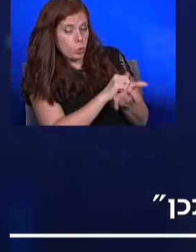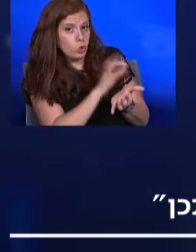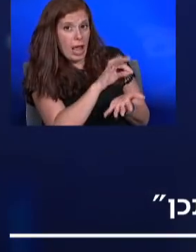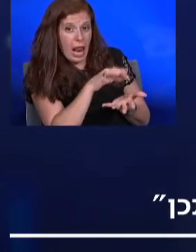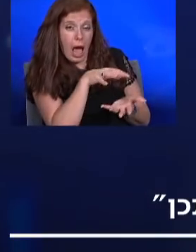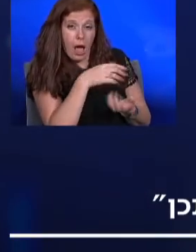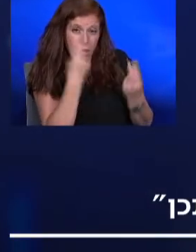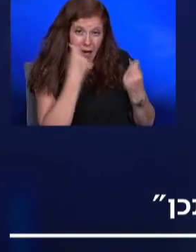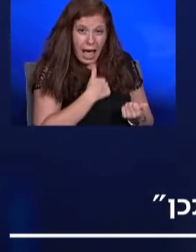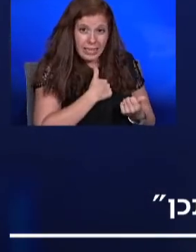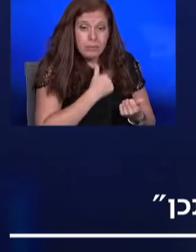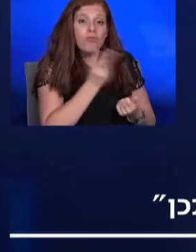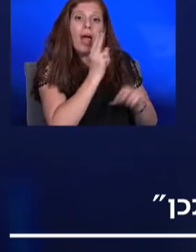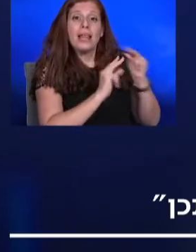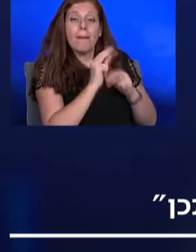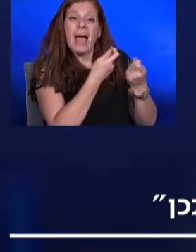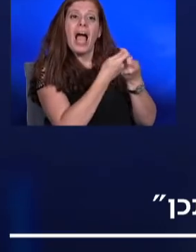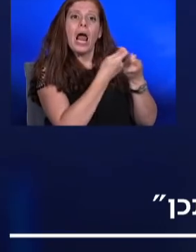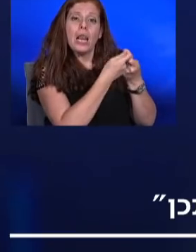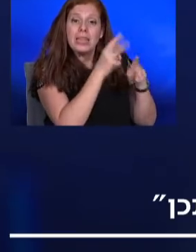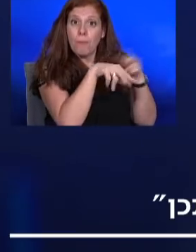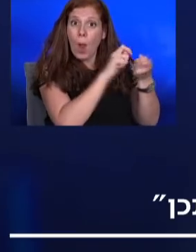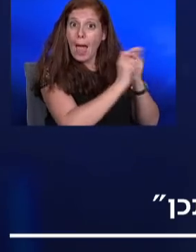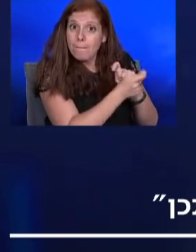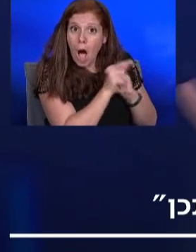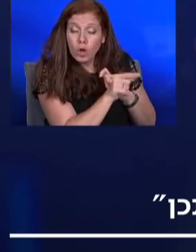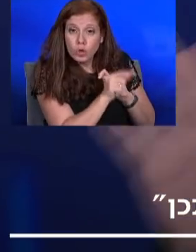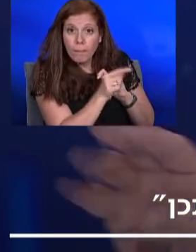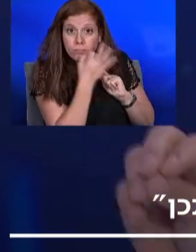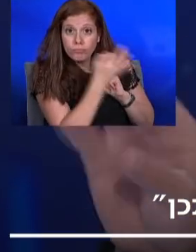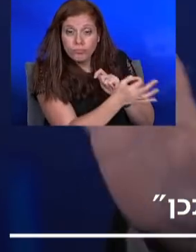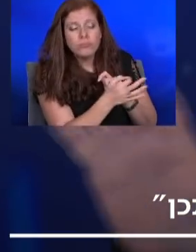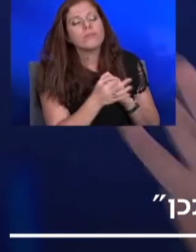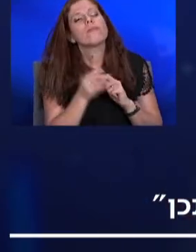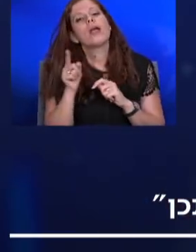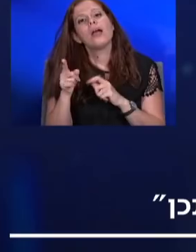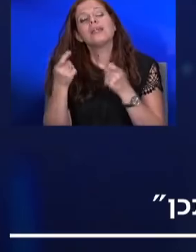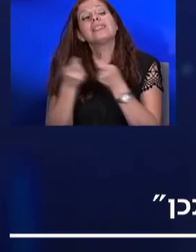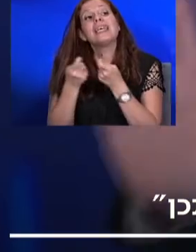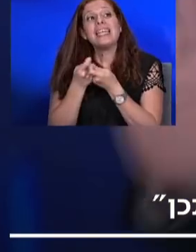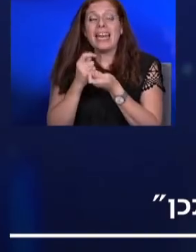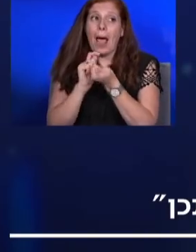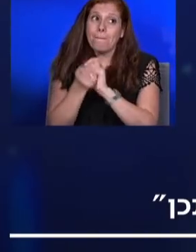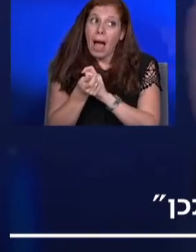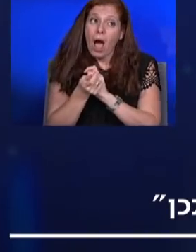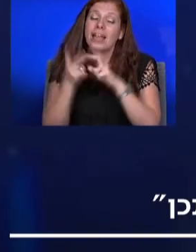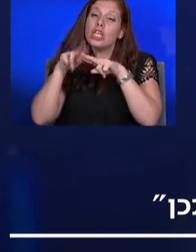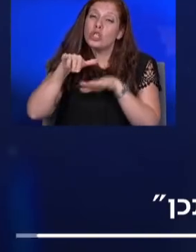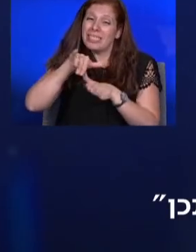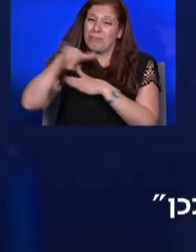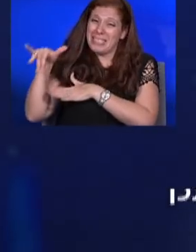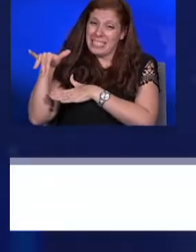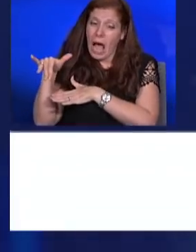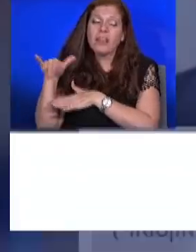המרה שם? אוקיי, אז פה אנחנו מדברים על ענייני ההמרה, זה עניין, נשאיר את זה רגע בצד, אבל נתניהו בהחלט